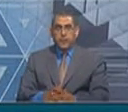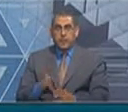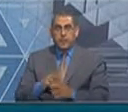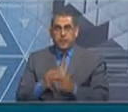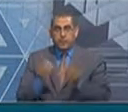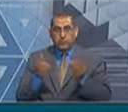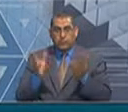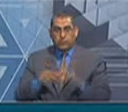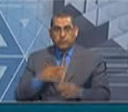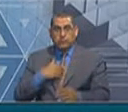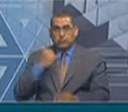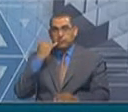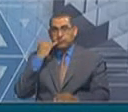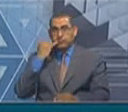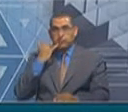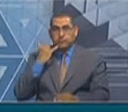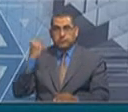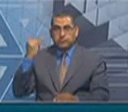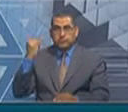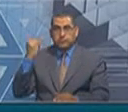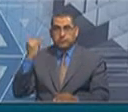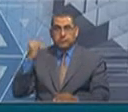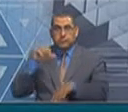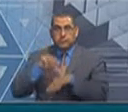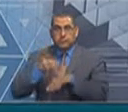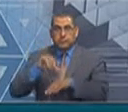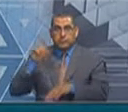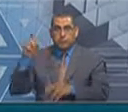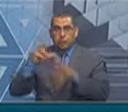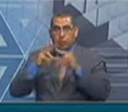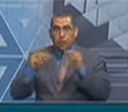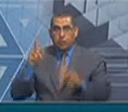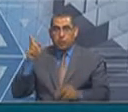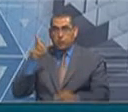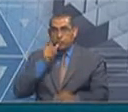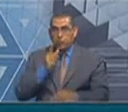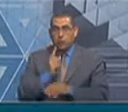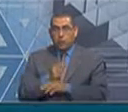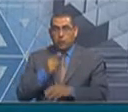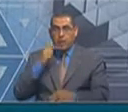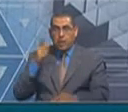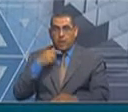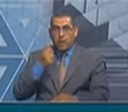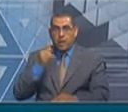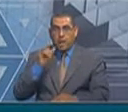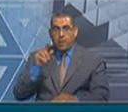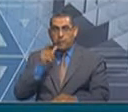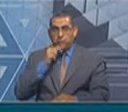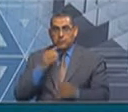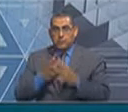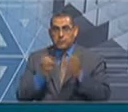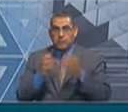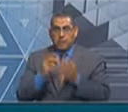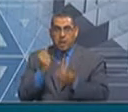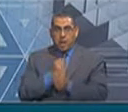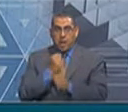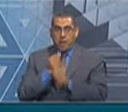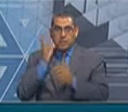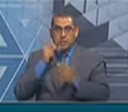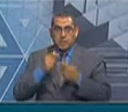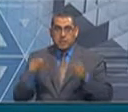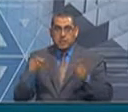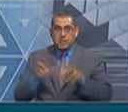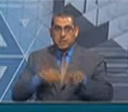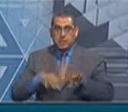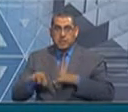وللمزيد من المتابعة ينضم إلينا عبر الهاتف من العاصمة اللبنانية بيروت السيد أحمد عز الدين المحلل السياسي. سيد